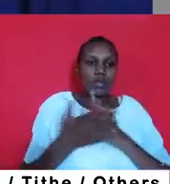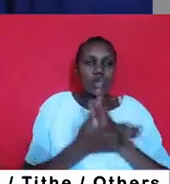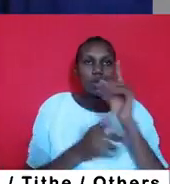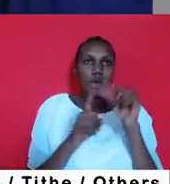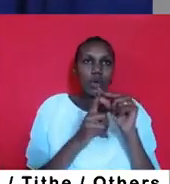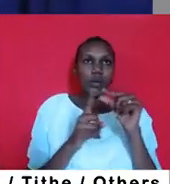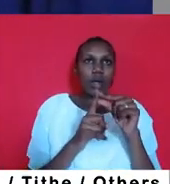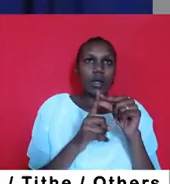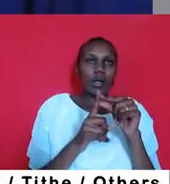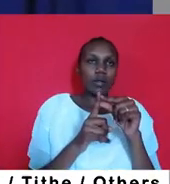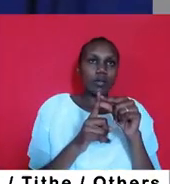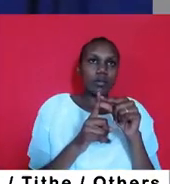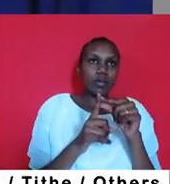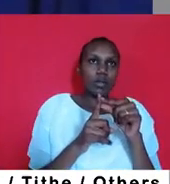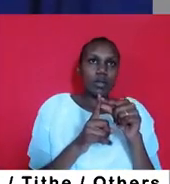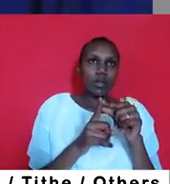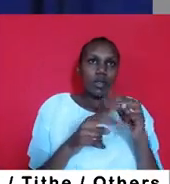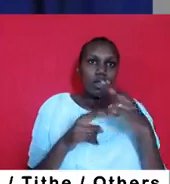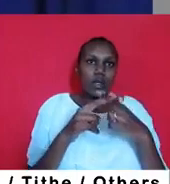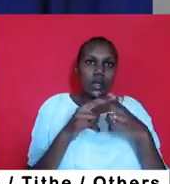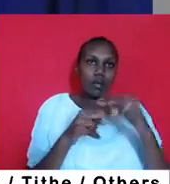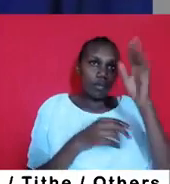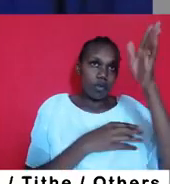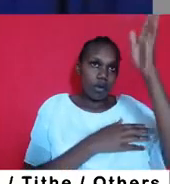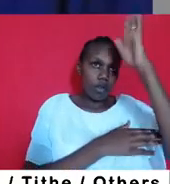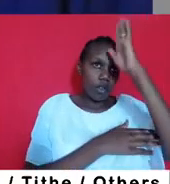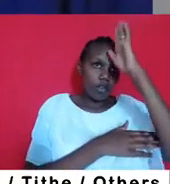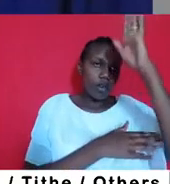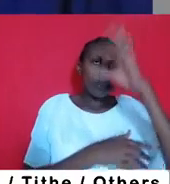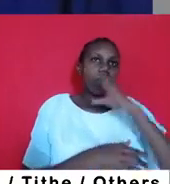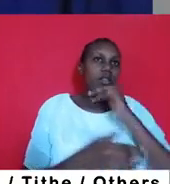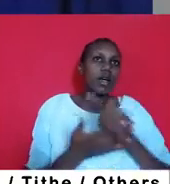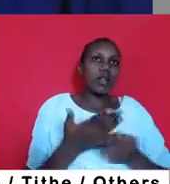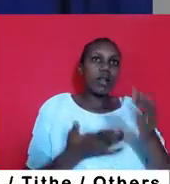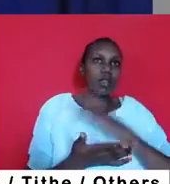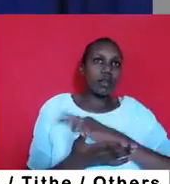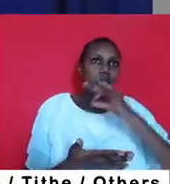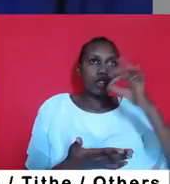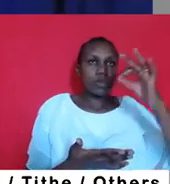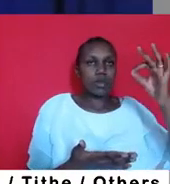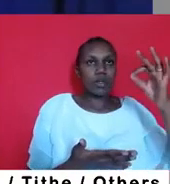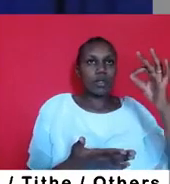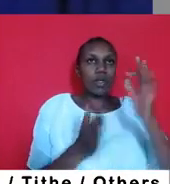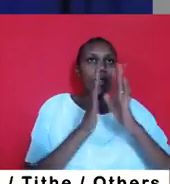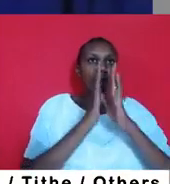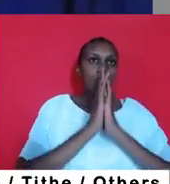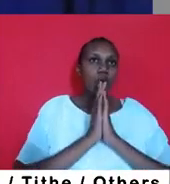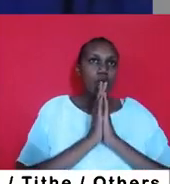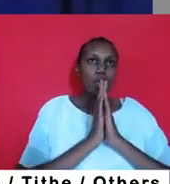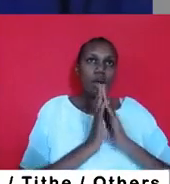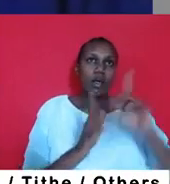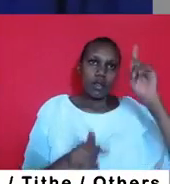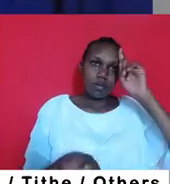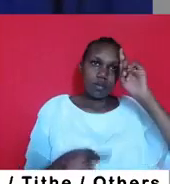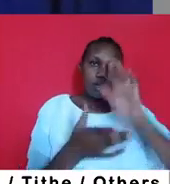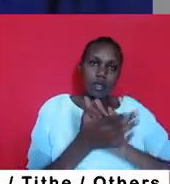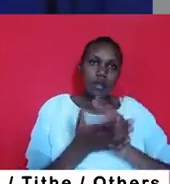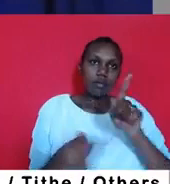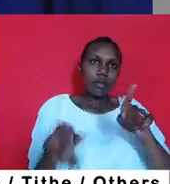lako, kwa jina la Mungu Baba, Mwana na Roho Mtakatifu twaomba na hata